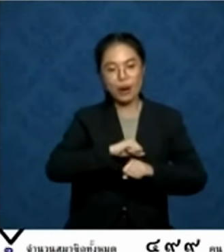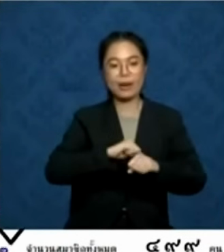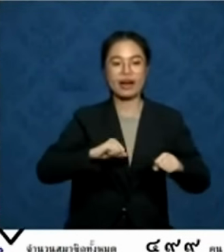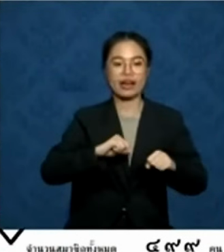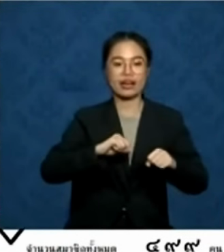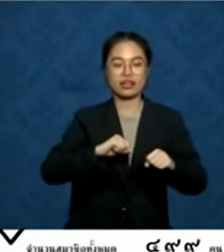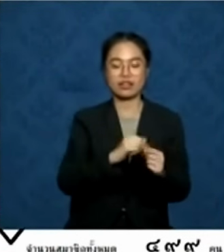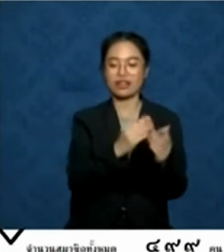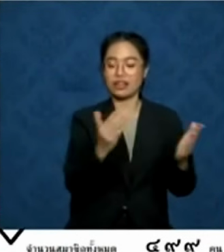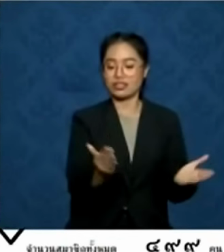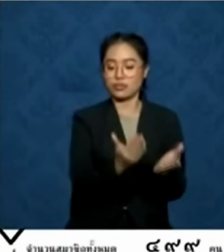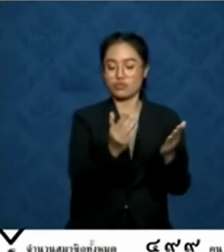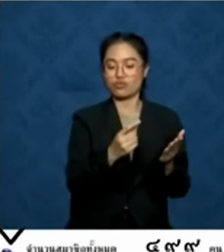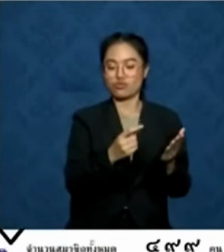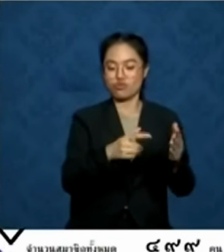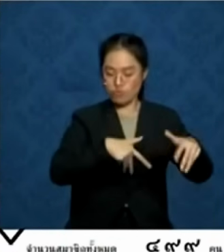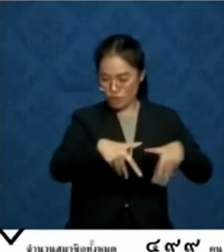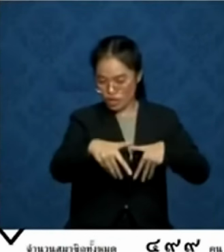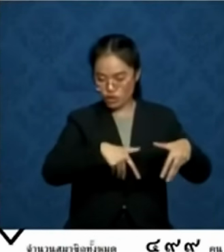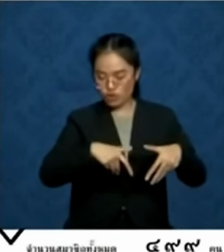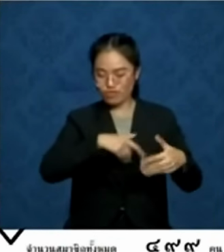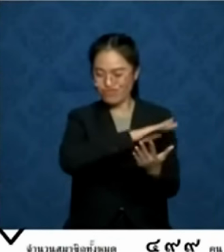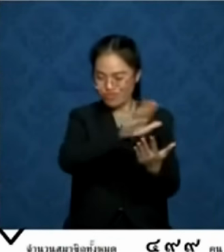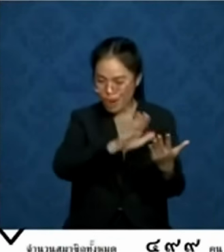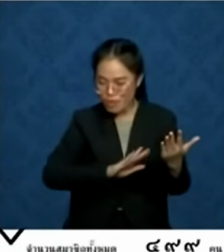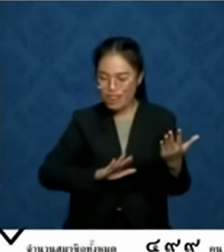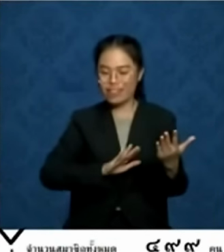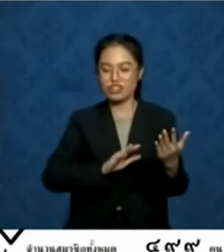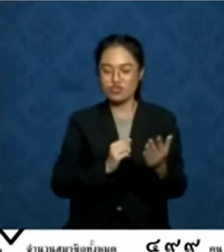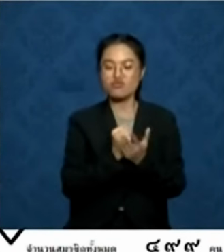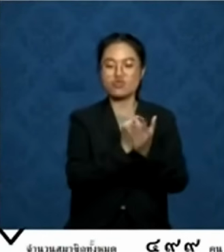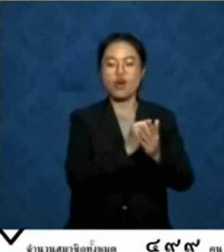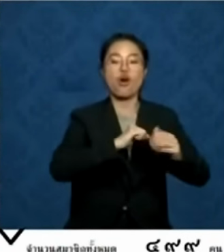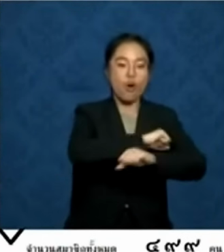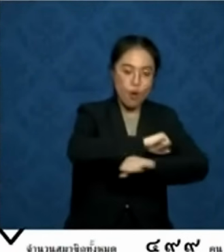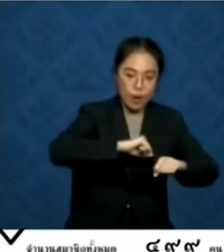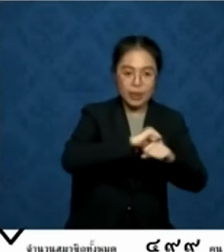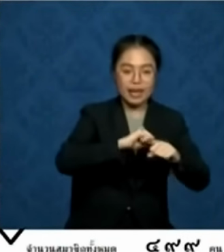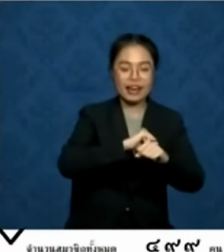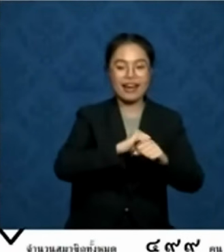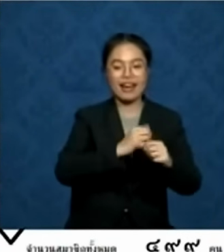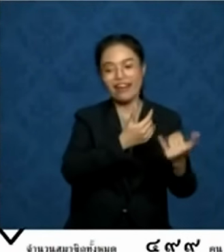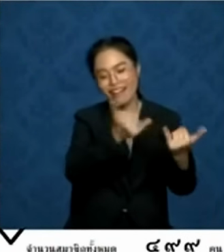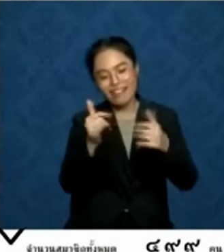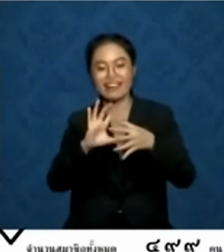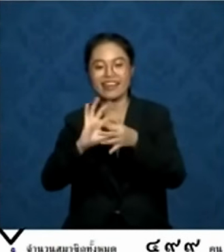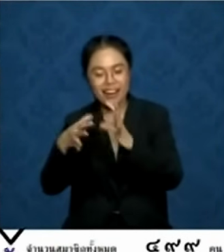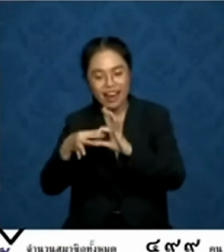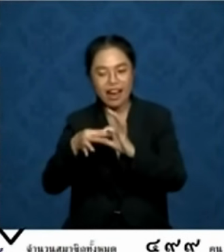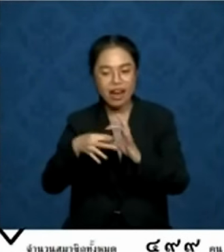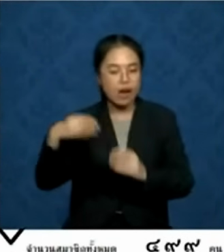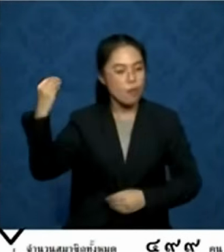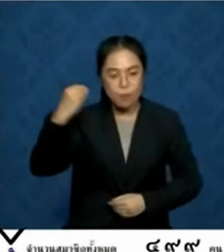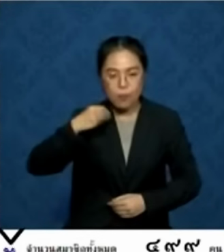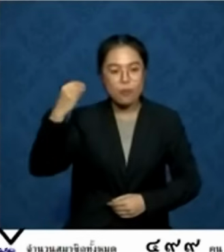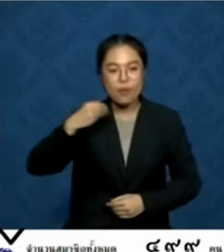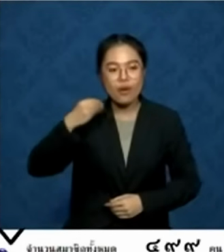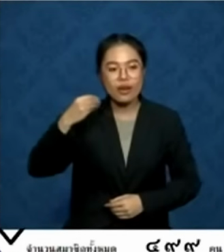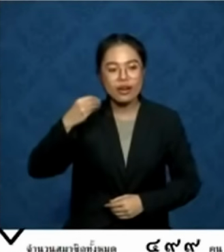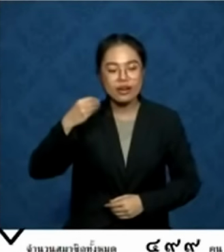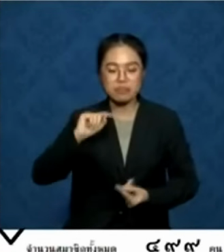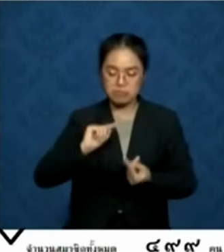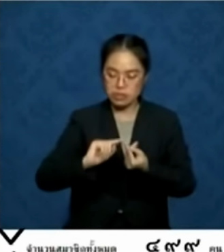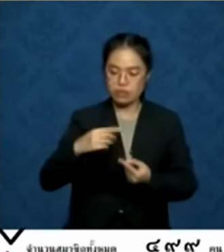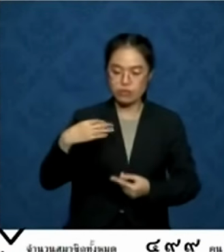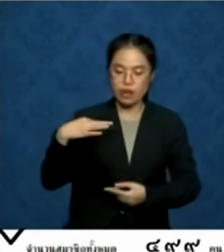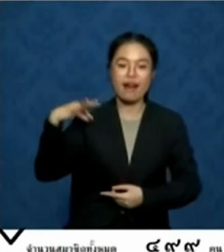โดยส่งเสริมให้ประชาชนทุกกลุ่มทุกวัยออกกำลังกายเล่นกีฬาและนันทนาการอย่างสม่ำเสมอผ่านอาสาสมั